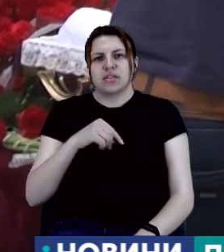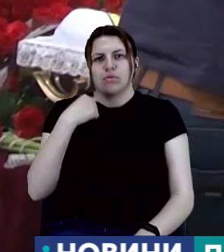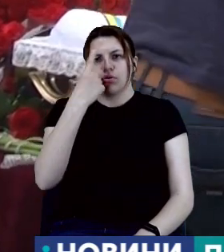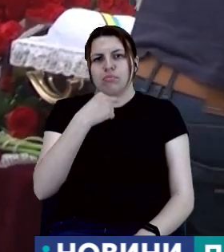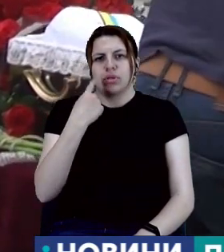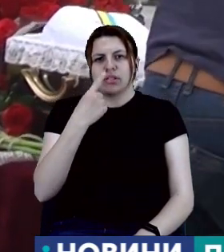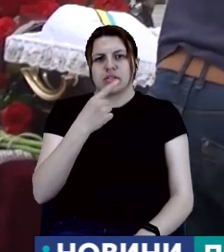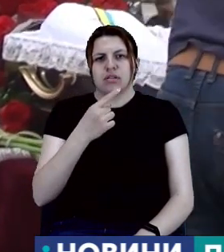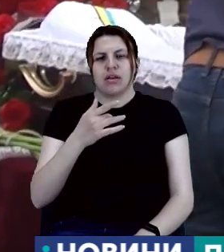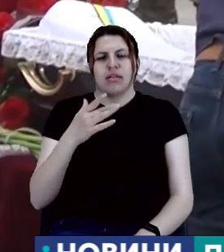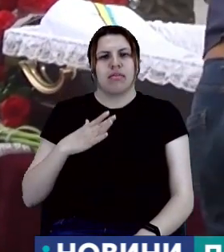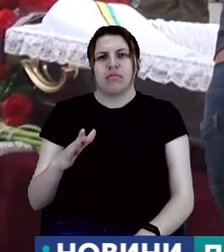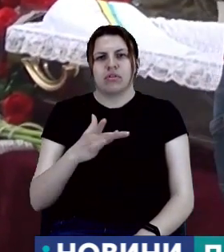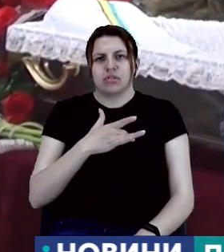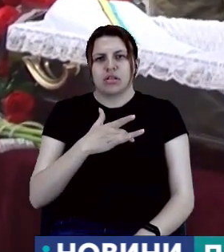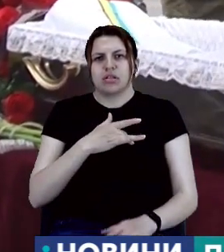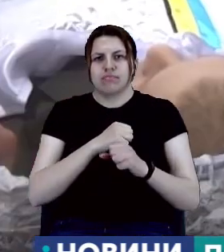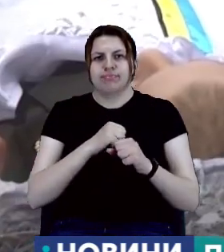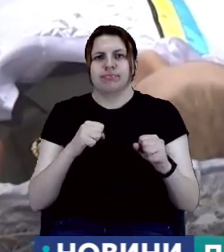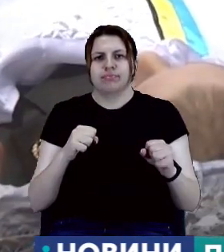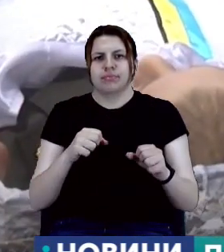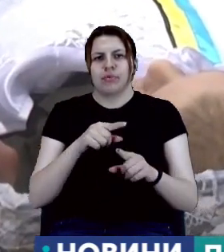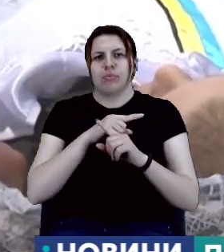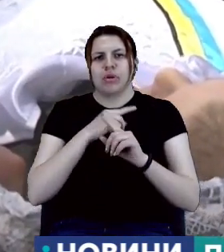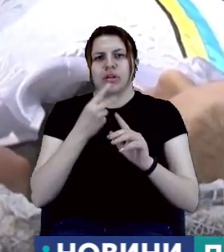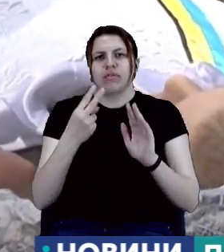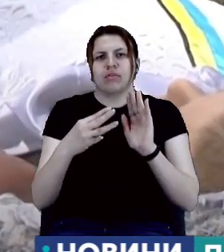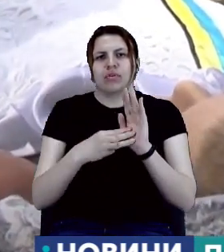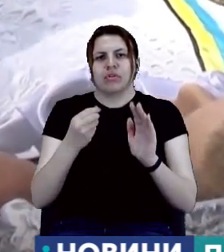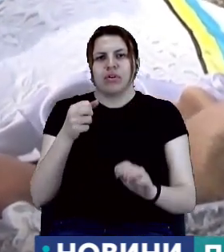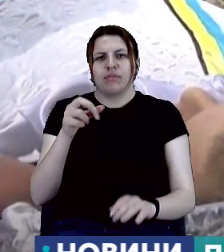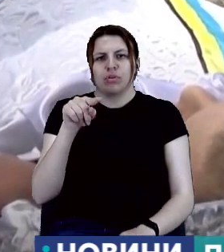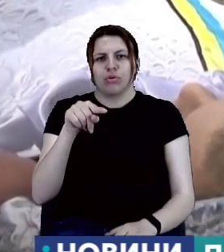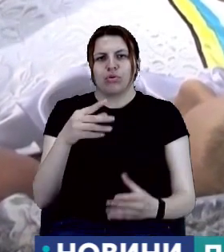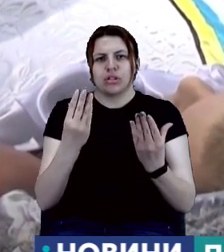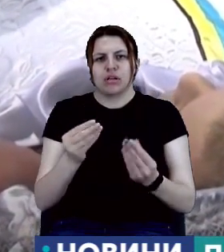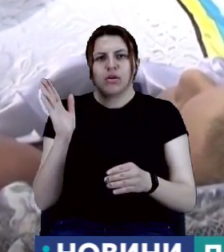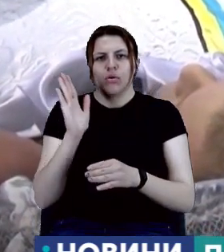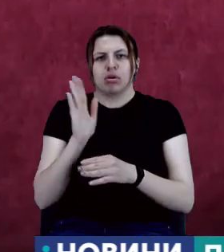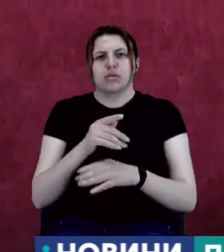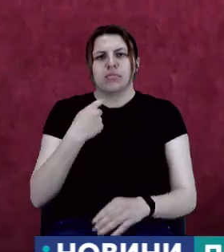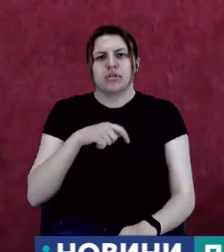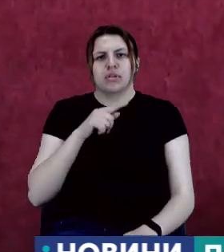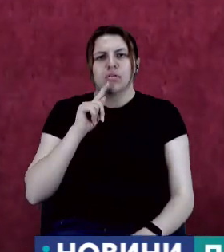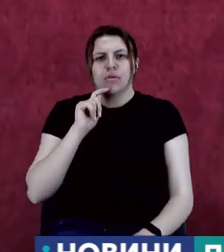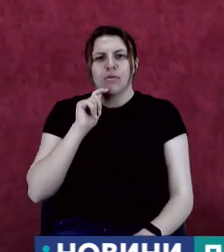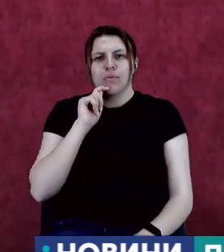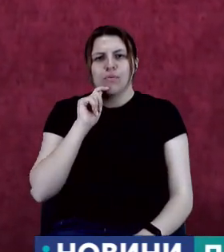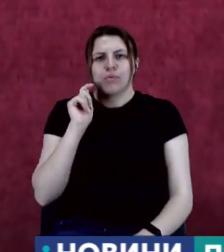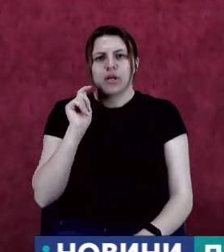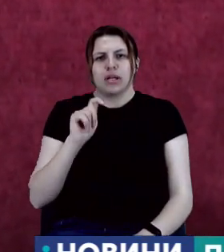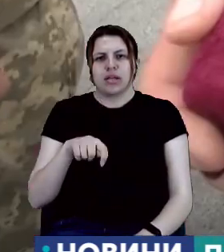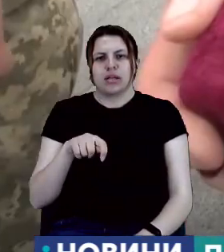Видержало серце. Помер Юрій Межаков 28 травня. Того ж дня, за указом президента України, посмертно нагороджений